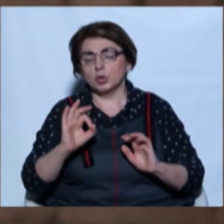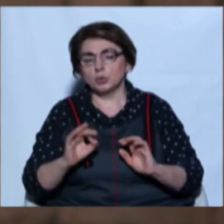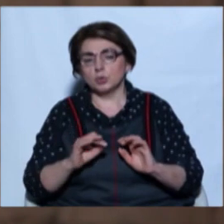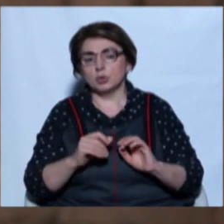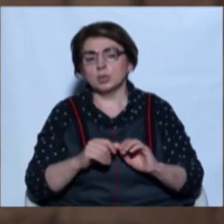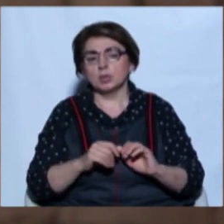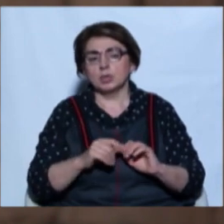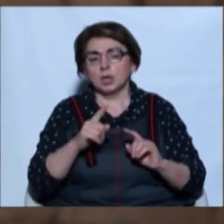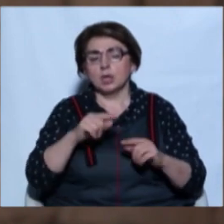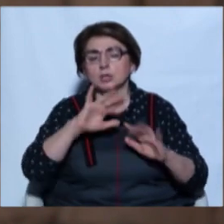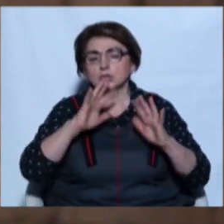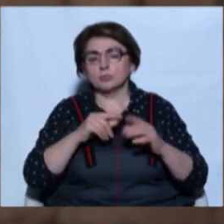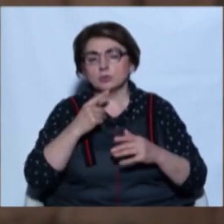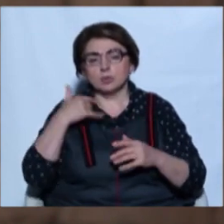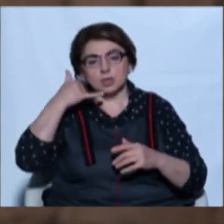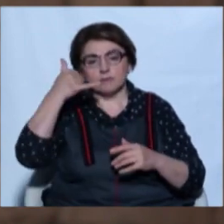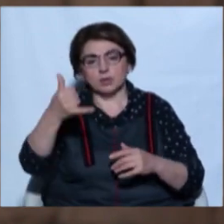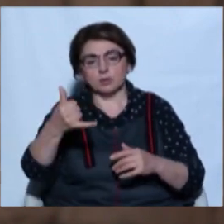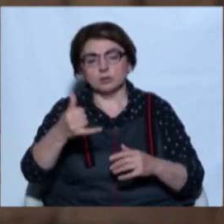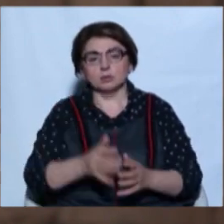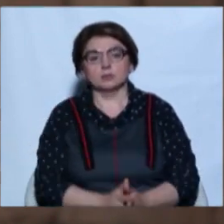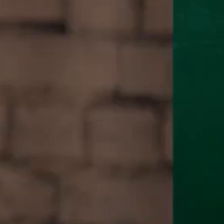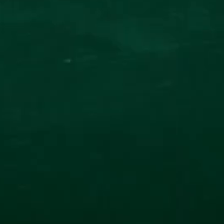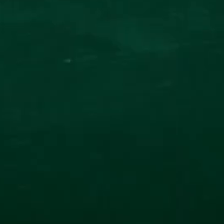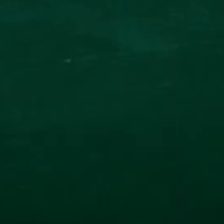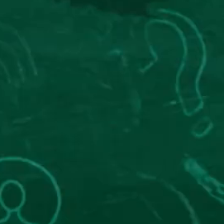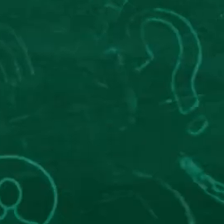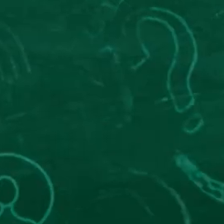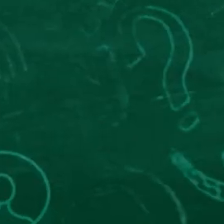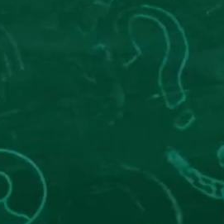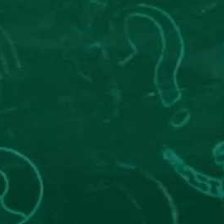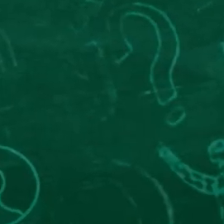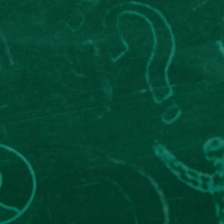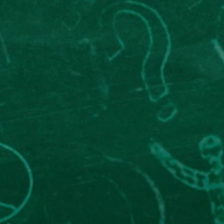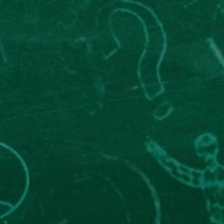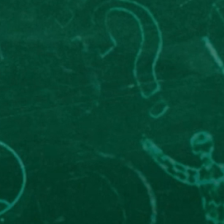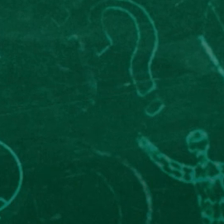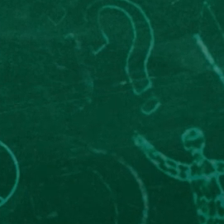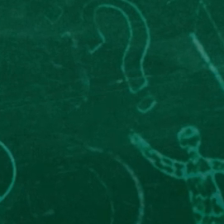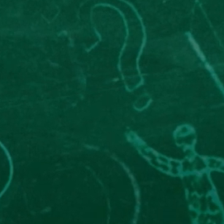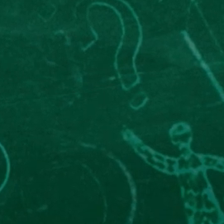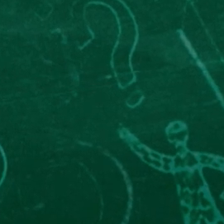116006, რომელსაც ასეთ შემთხვევებში შეგვიძლია მიმართოთ.